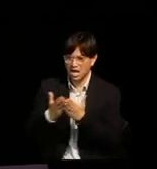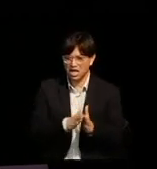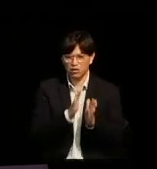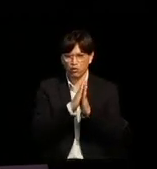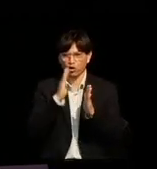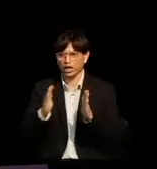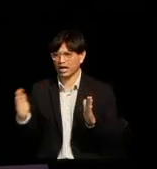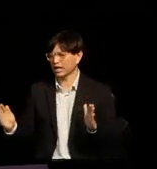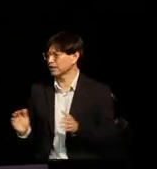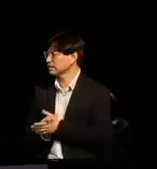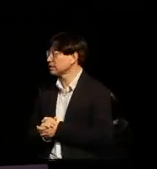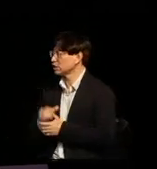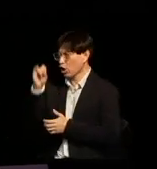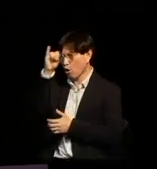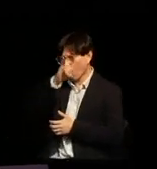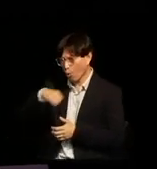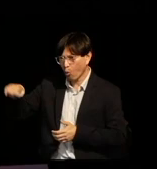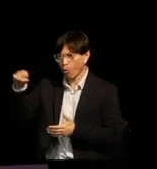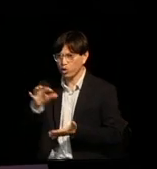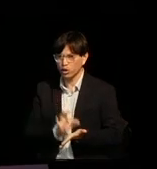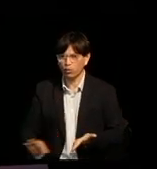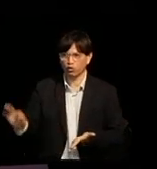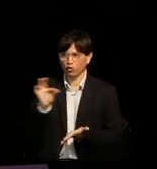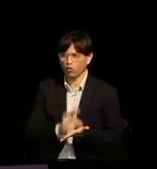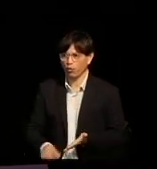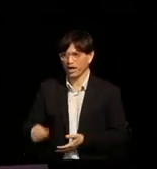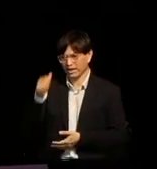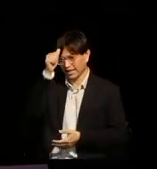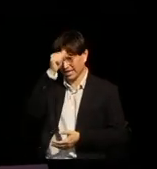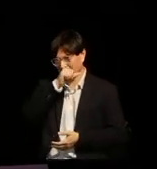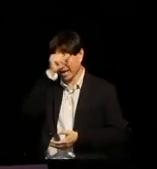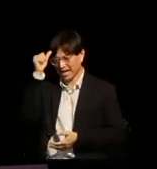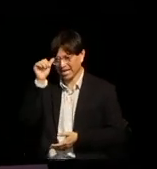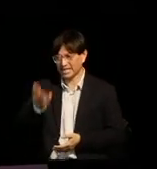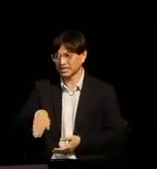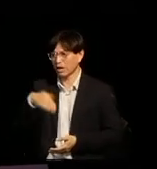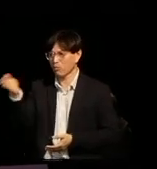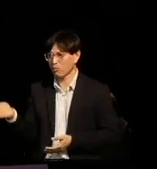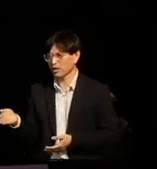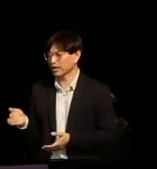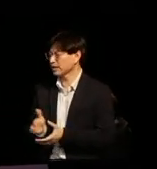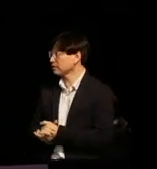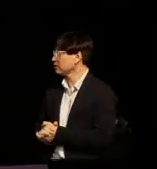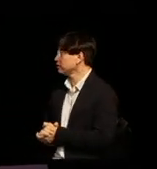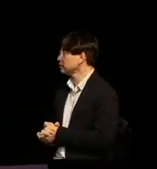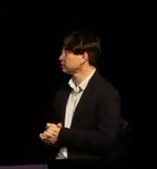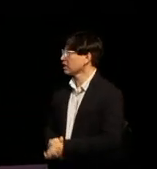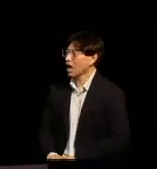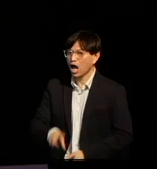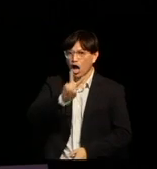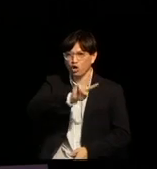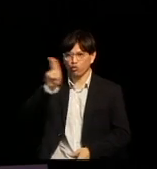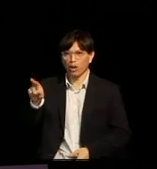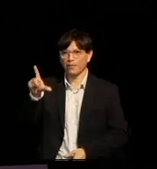documento ufficiale Grande che la chiesa ha pubblicato la chiesa universale ha pubblicato sul tema della catechesi è del 2020